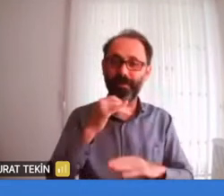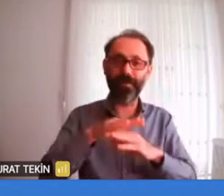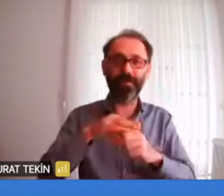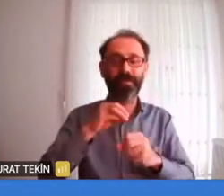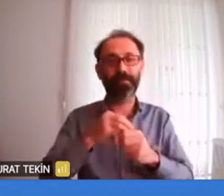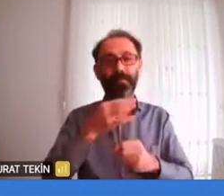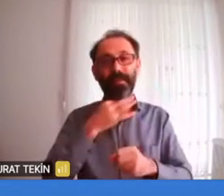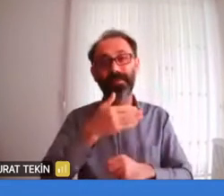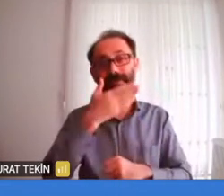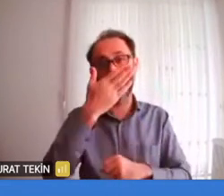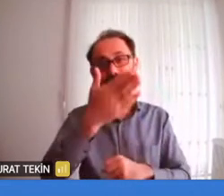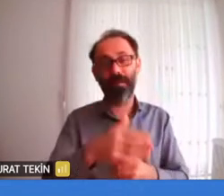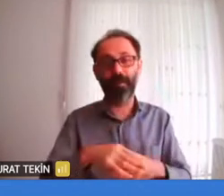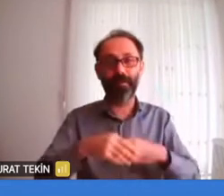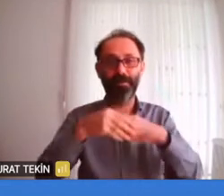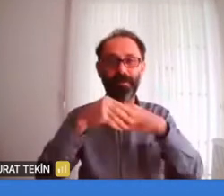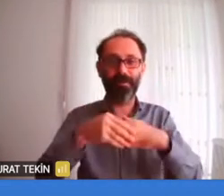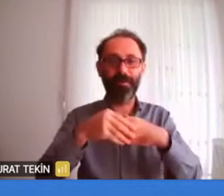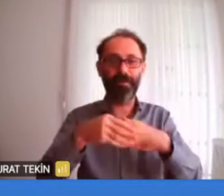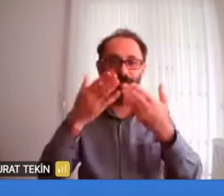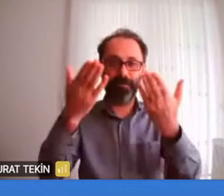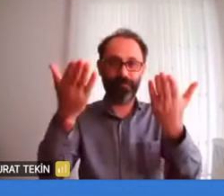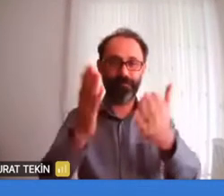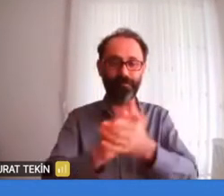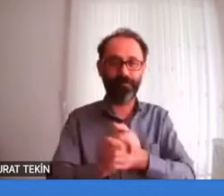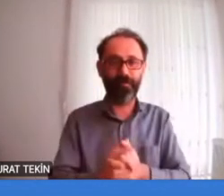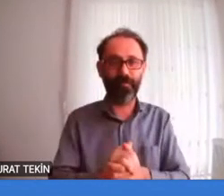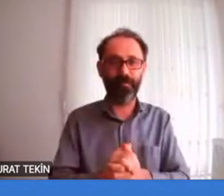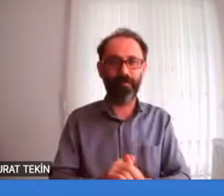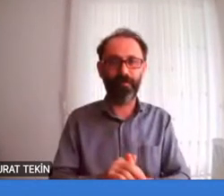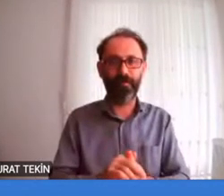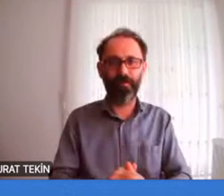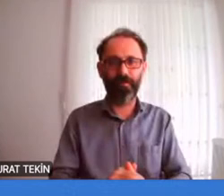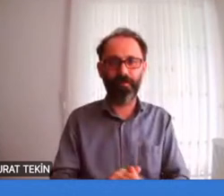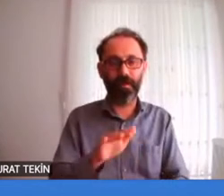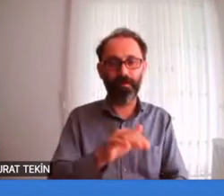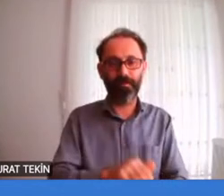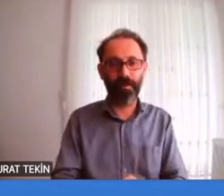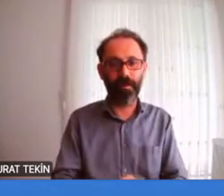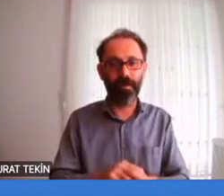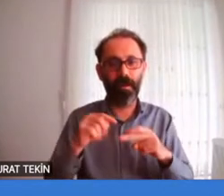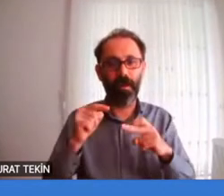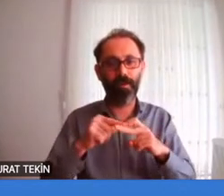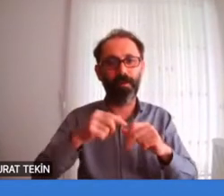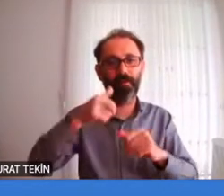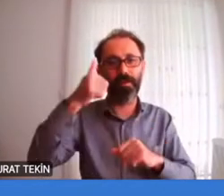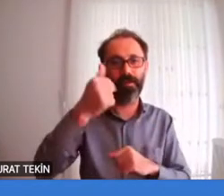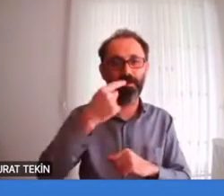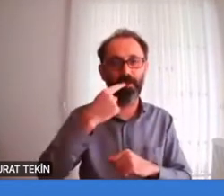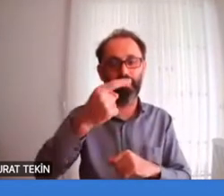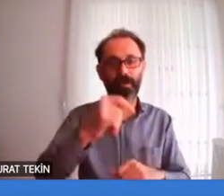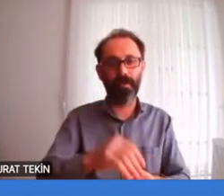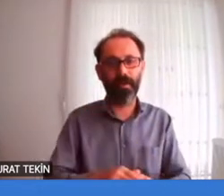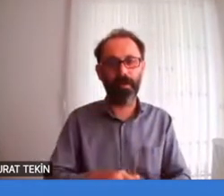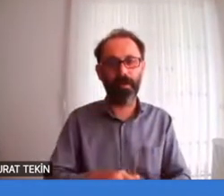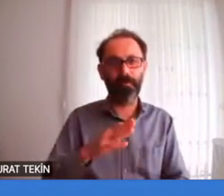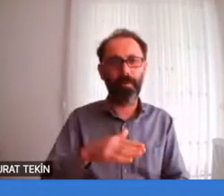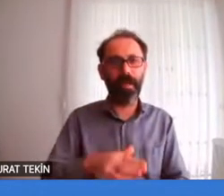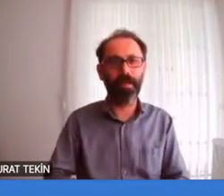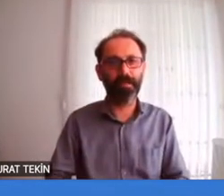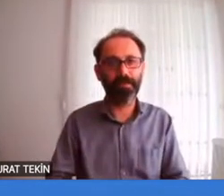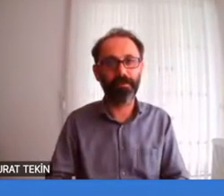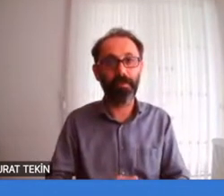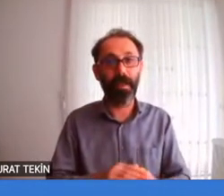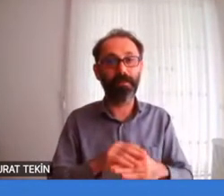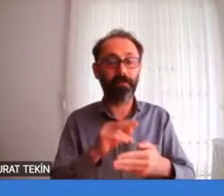Bunun için teşekkür ediyorum ve tebrik ediyorum sizi. Bizi tebrik ettiğiniz için teşekkür ederiz başarımızı. Ben Ispartalıyım, 20